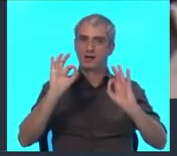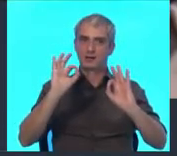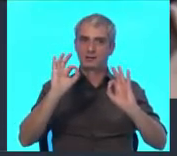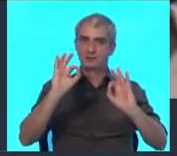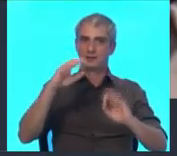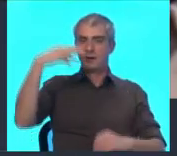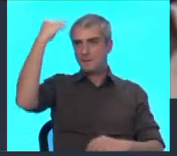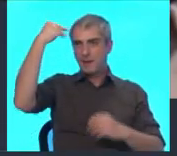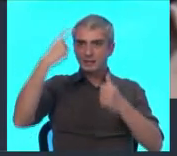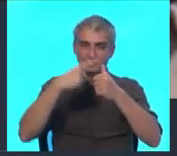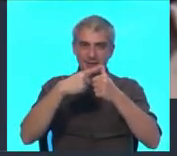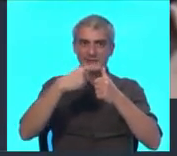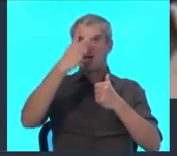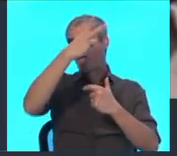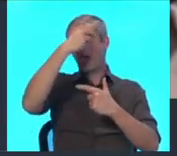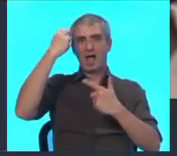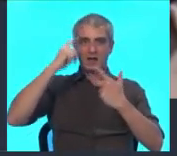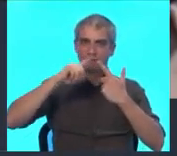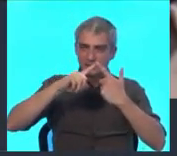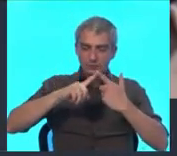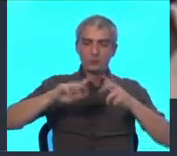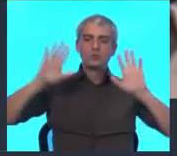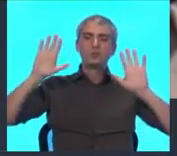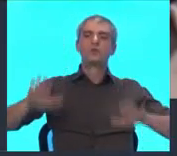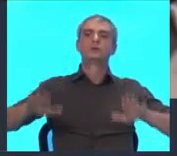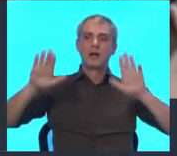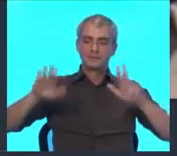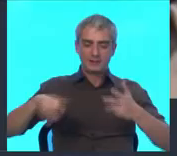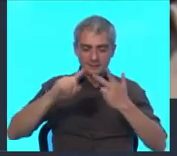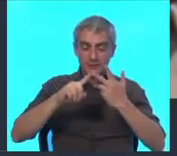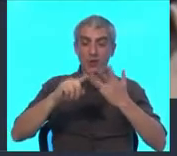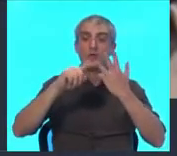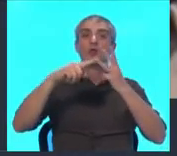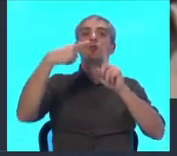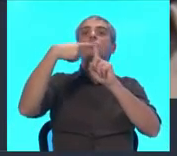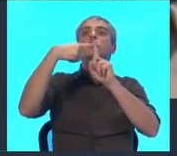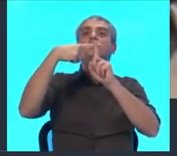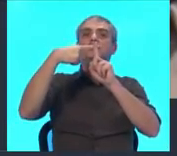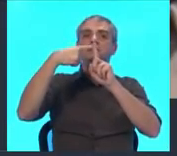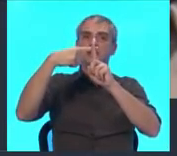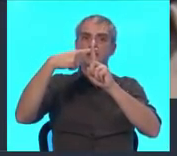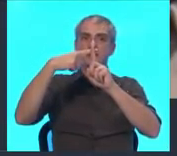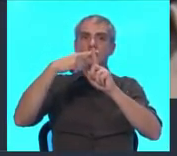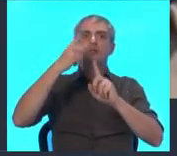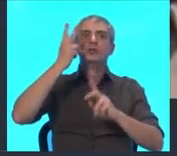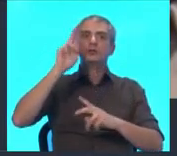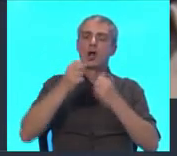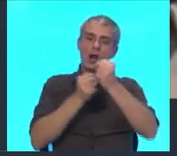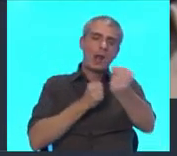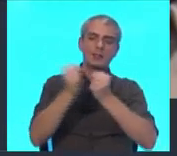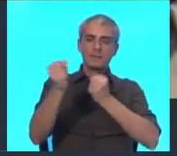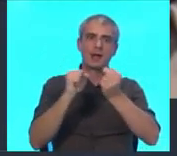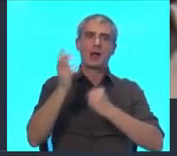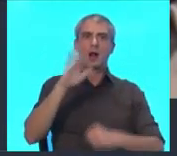الفلسطيني او العربي او المسلم او المسيحي الذي يمكن ان يساوم